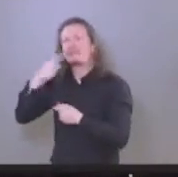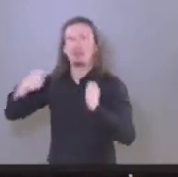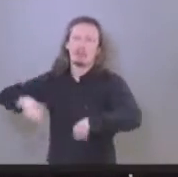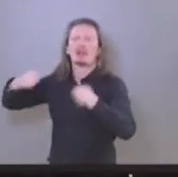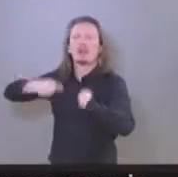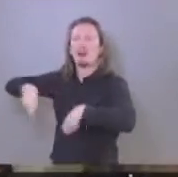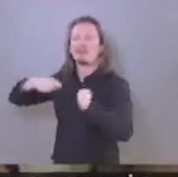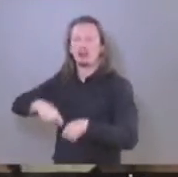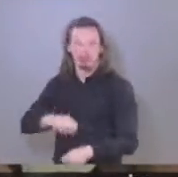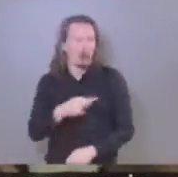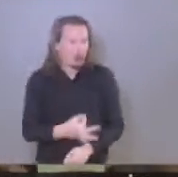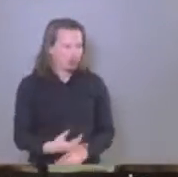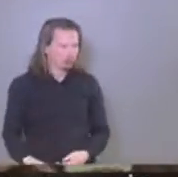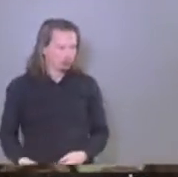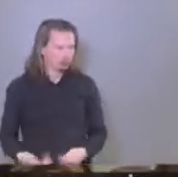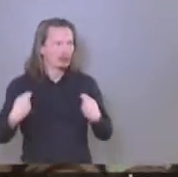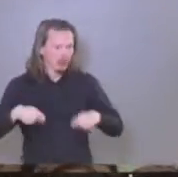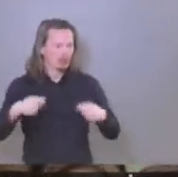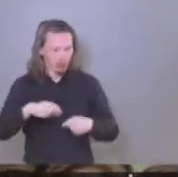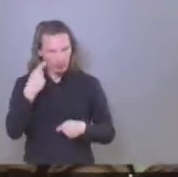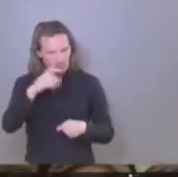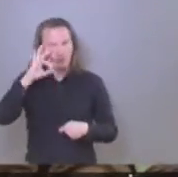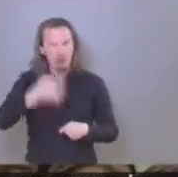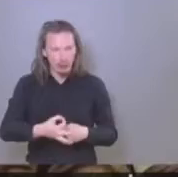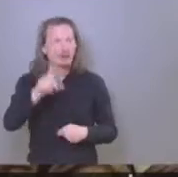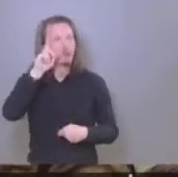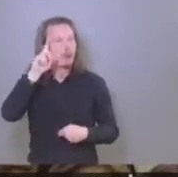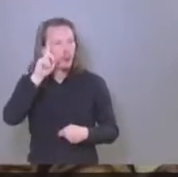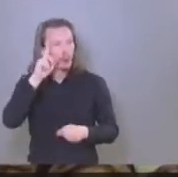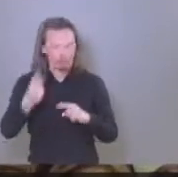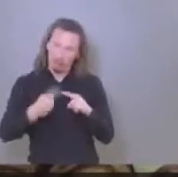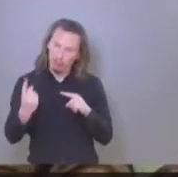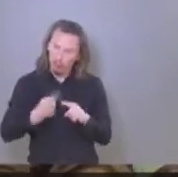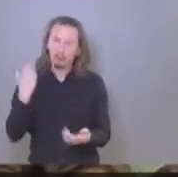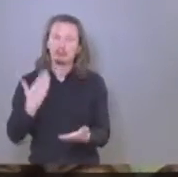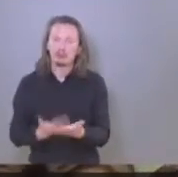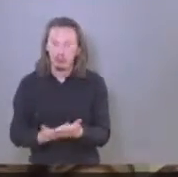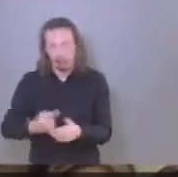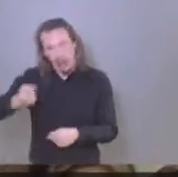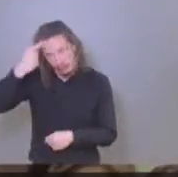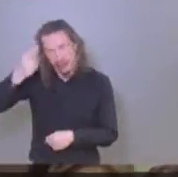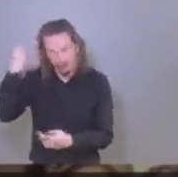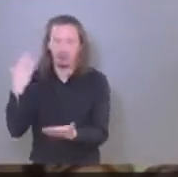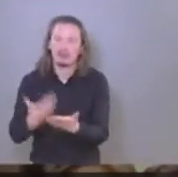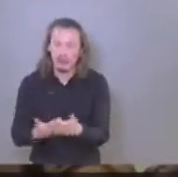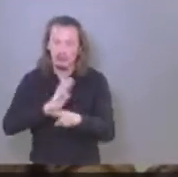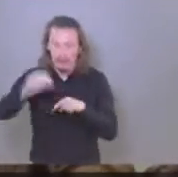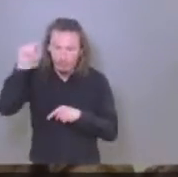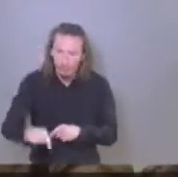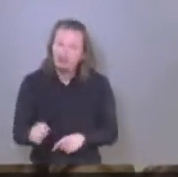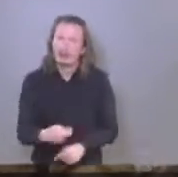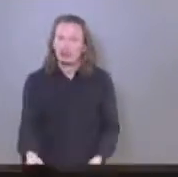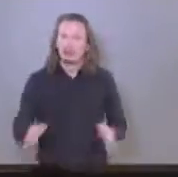dépenses, eh bien oui, et je vais vous expliquer pourquoi j'ai prévu de faire des dépenses et que c'est la chose la plus importante et intelligente qu'il y a à faire.